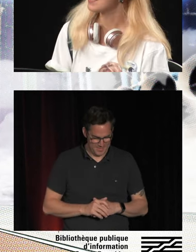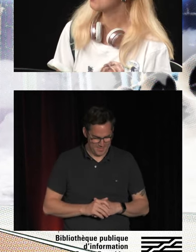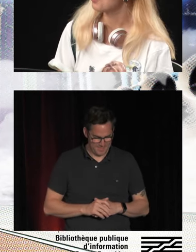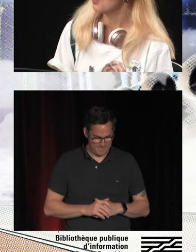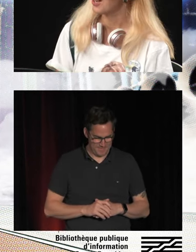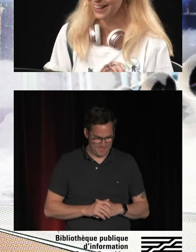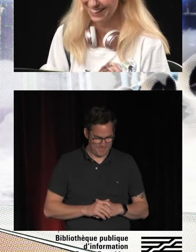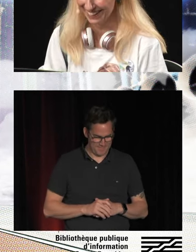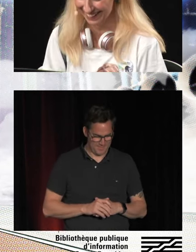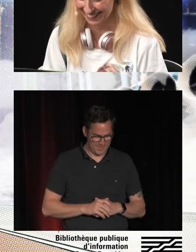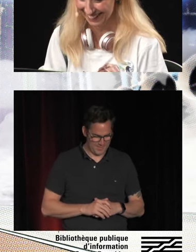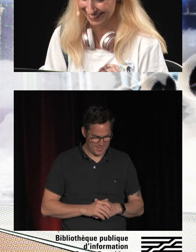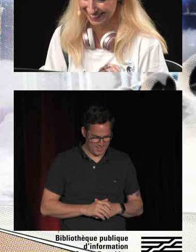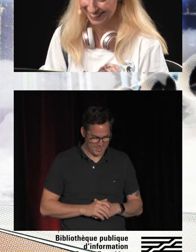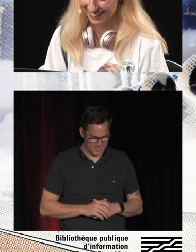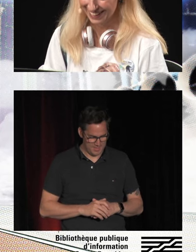C'est satisfaisant, hein.